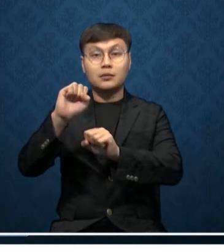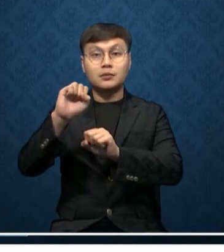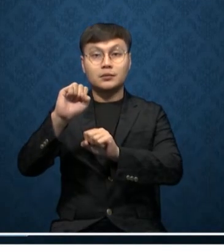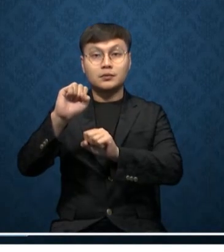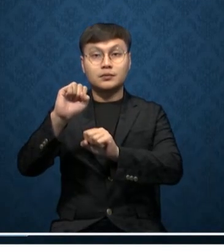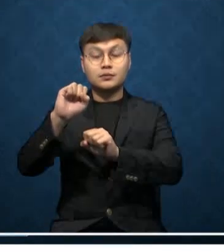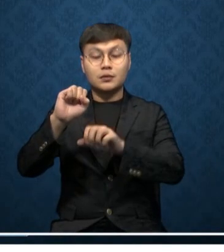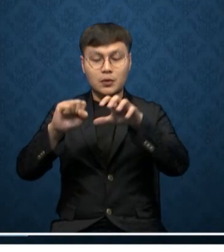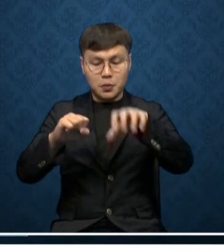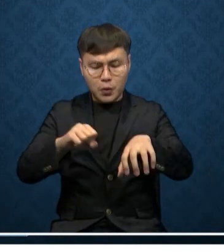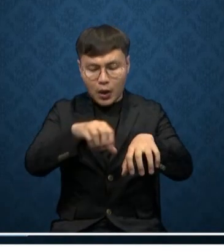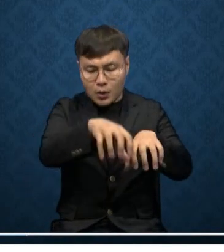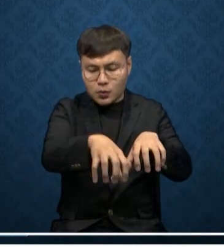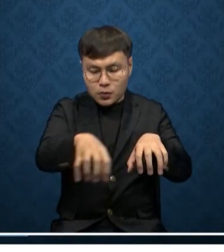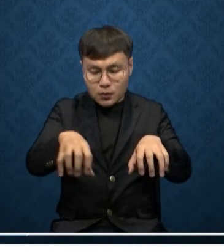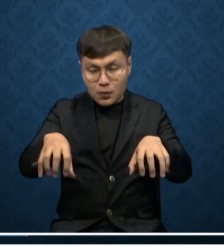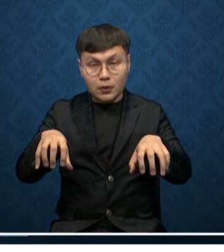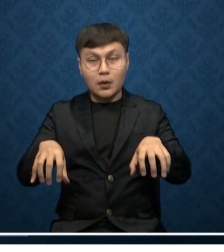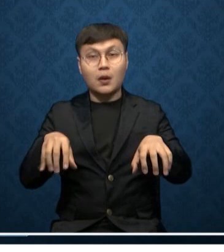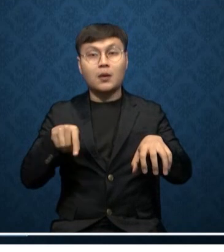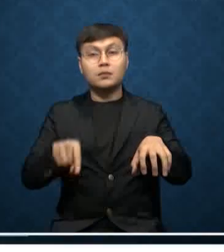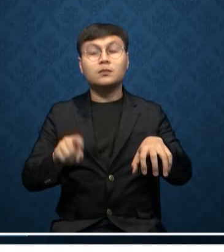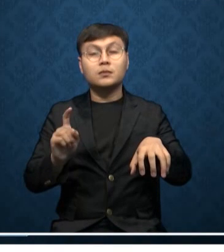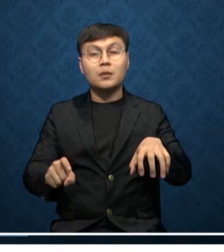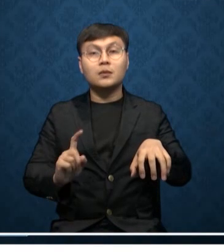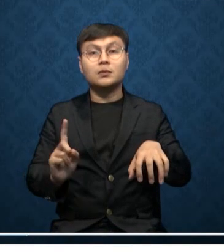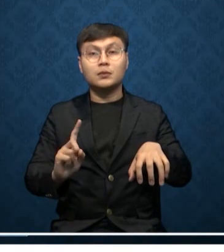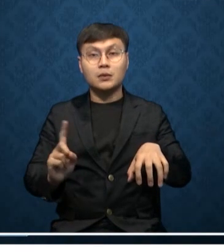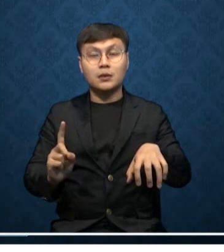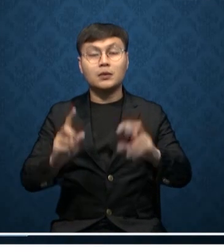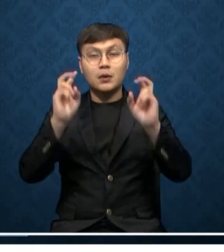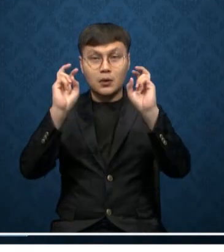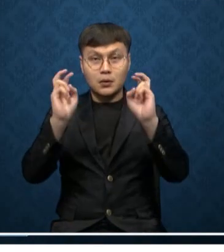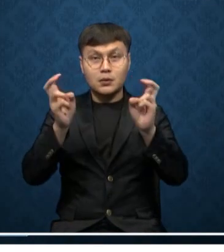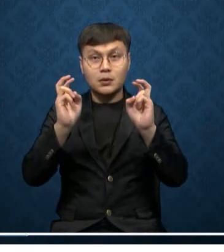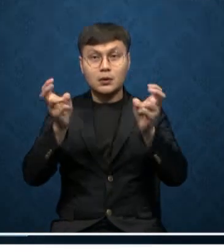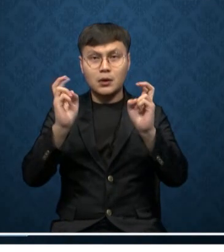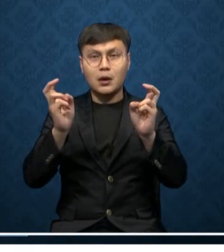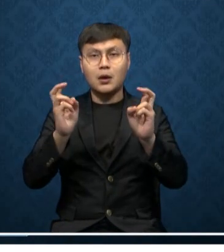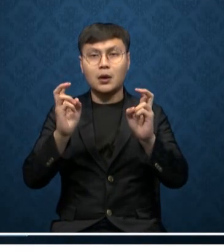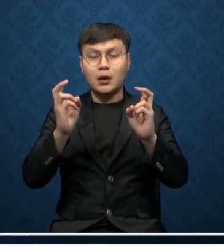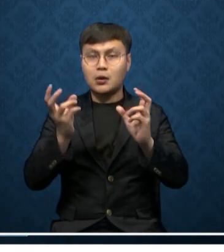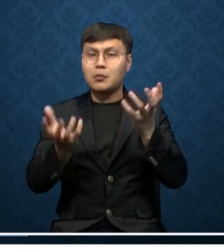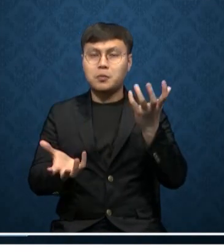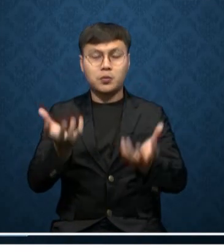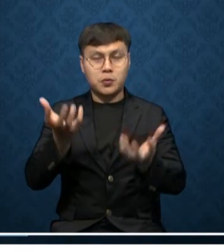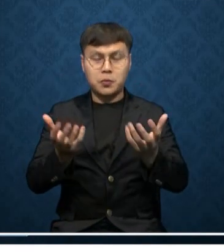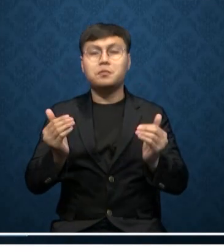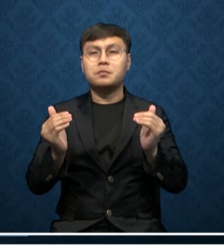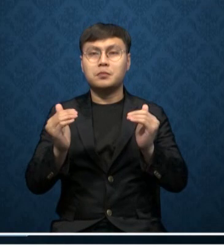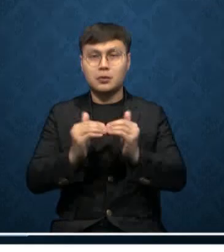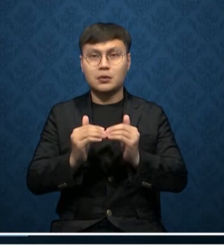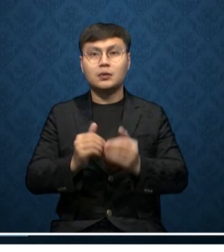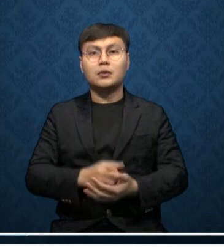ในหน่วยงานต่างๆเนี่ยต้องทำเรื่องให้เกิดความเป็นธรรมต้องทำคดีต้องทำ